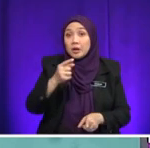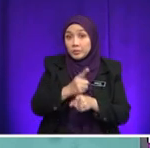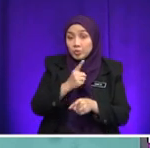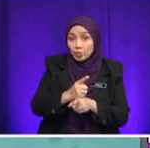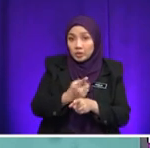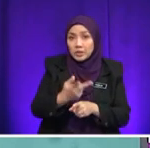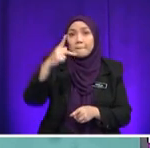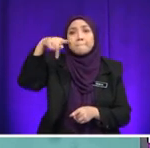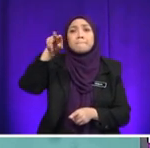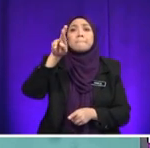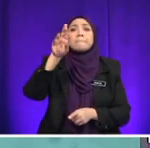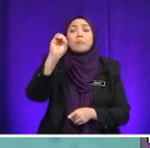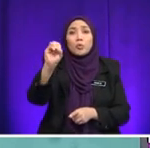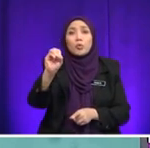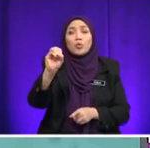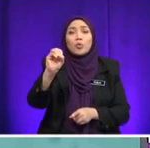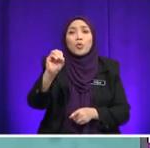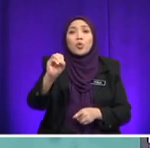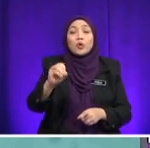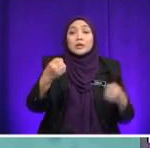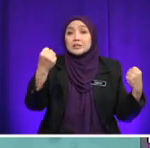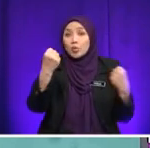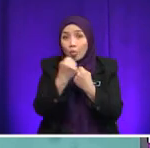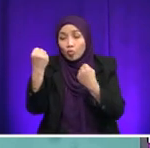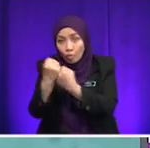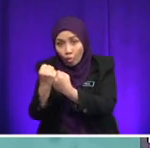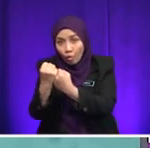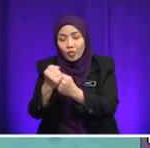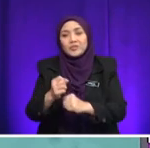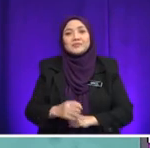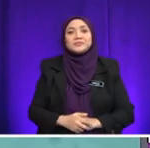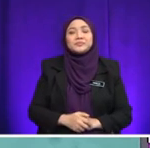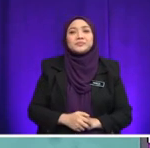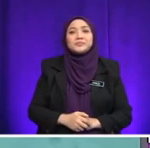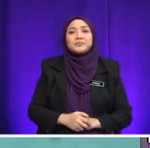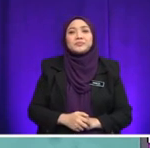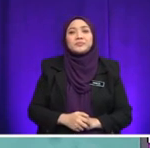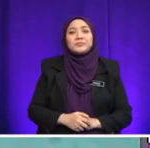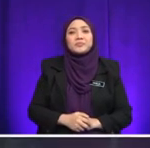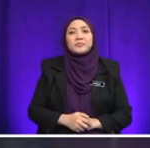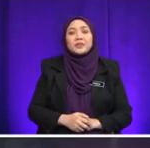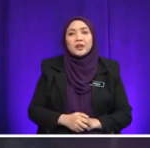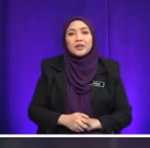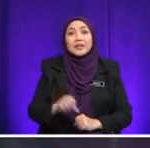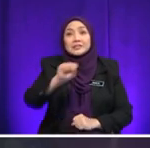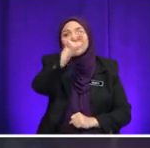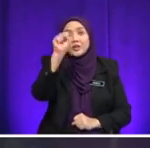penyerahan Oke dia menyokong kepada penyerahan Serawak itu Oke kita terus pada soal lain yang seterusnya